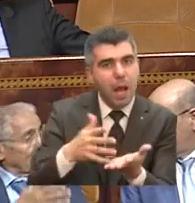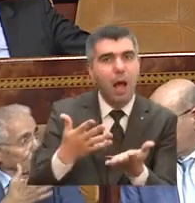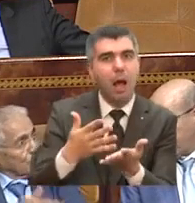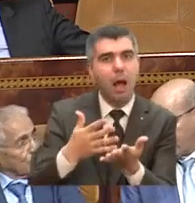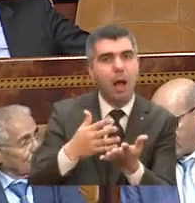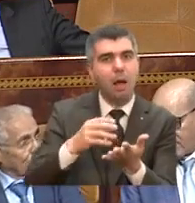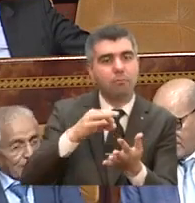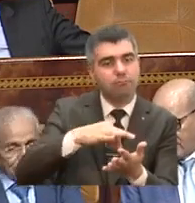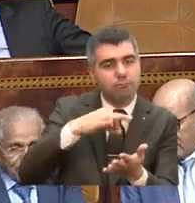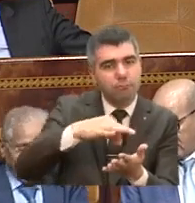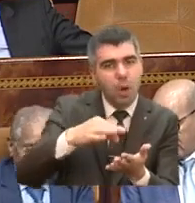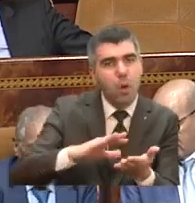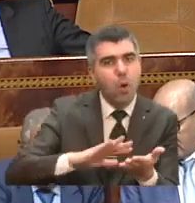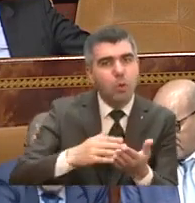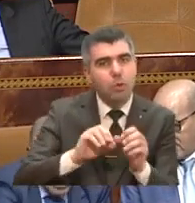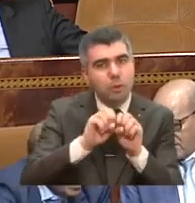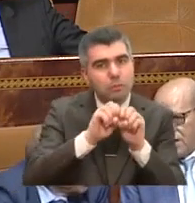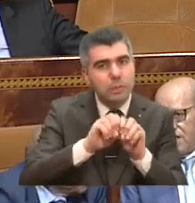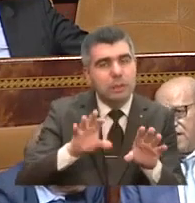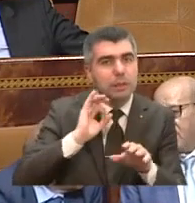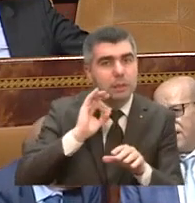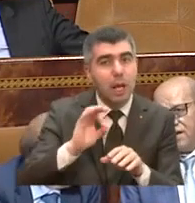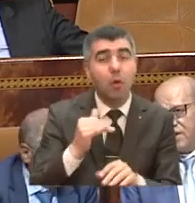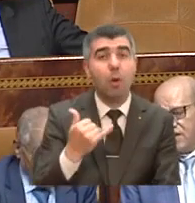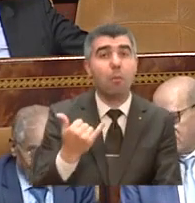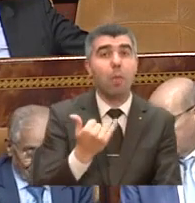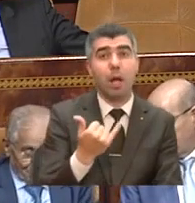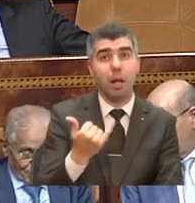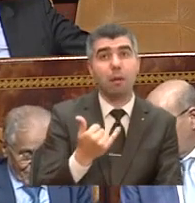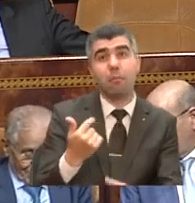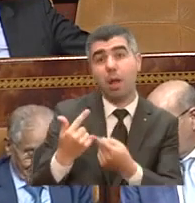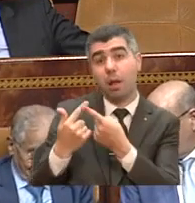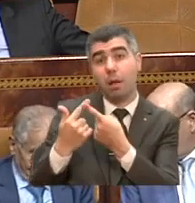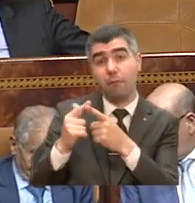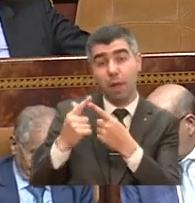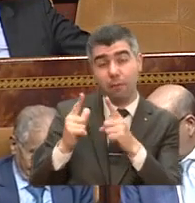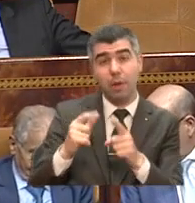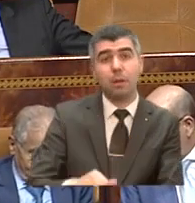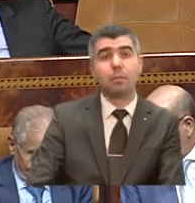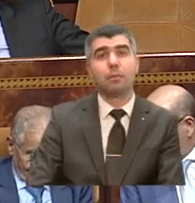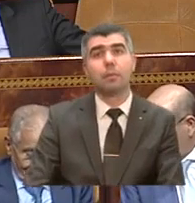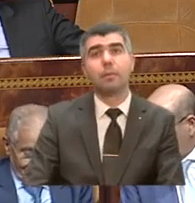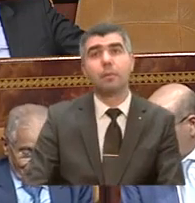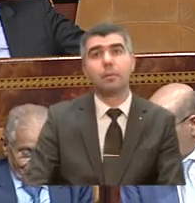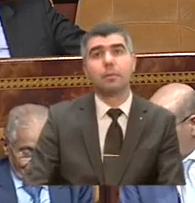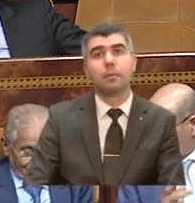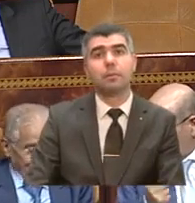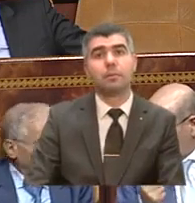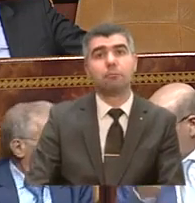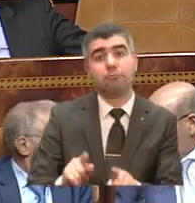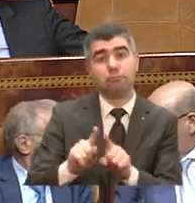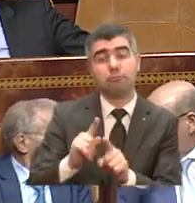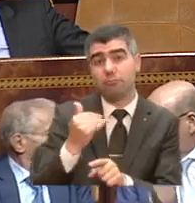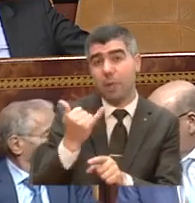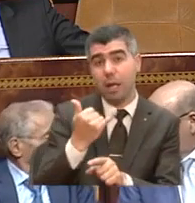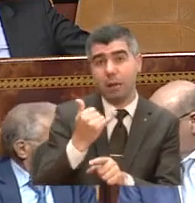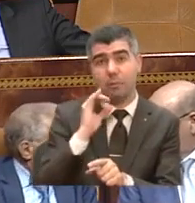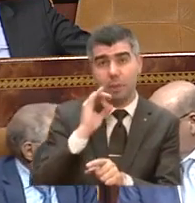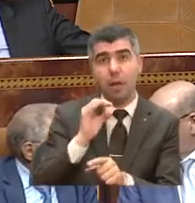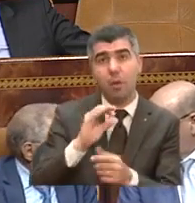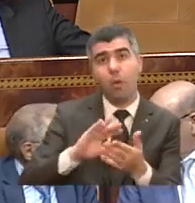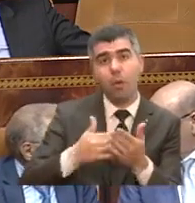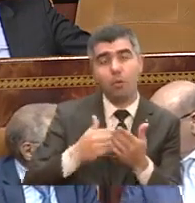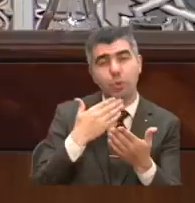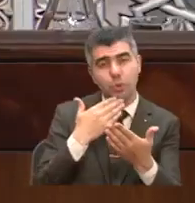الفلاحيه وكذلك الفرشه المائيه، لانه عنده واحد العدد ديال يعني اعتبارات اساسيه ومهمه بالنسبه